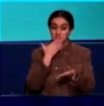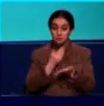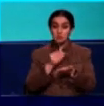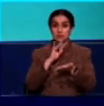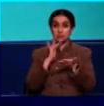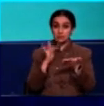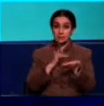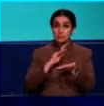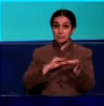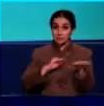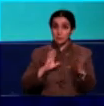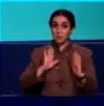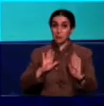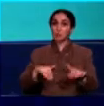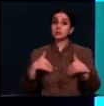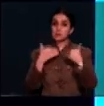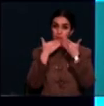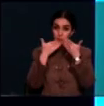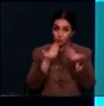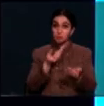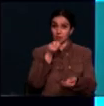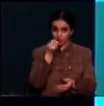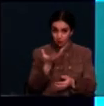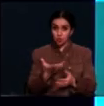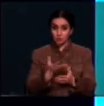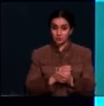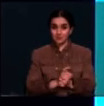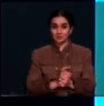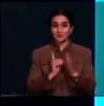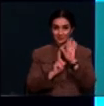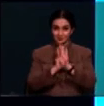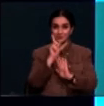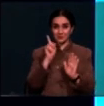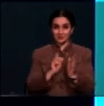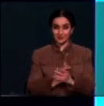тетради, а потом спросите. Хорошо? Начали.